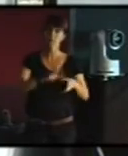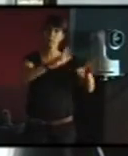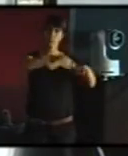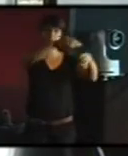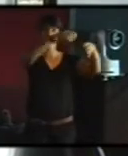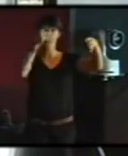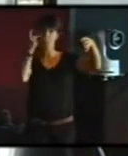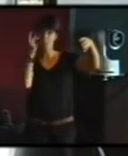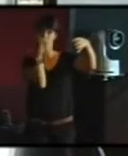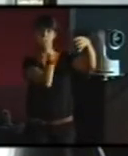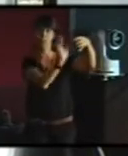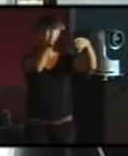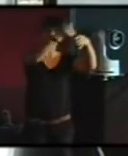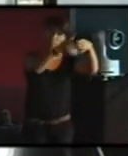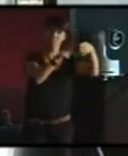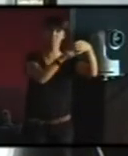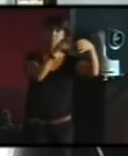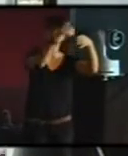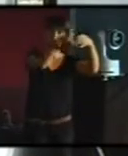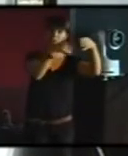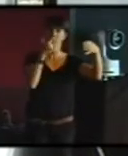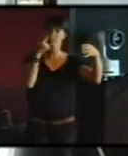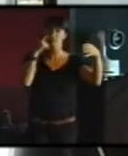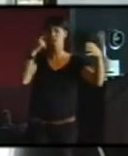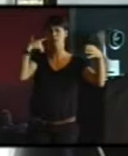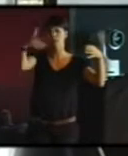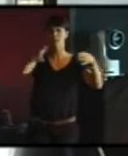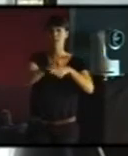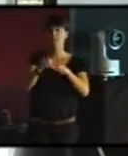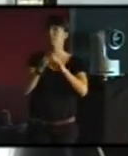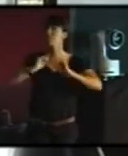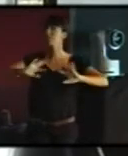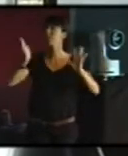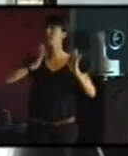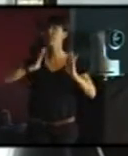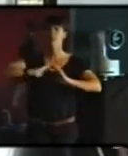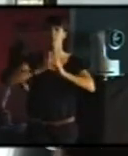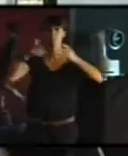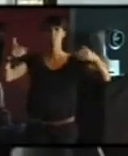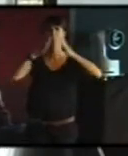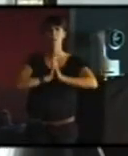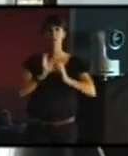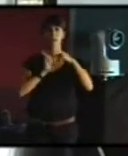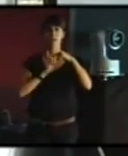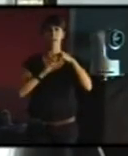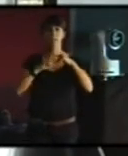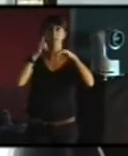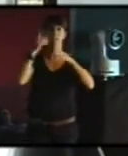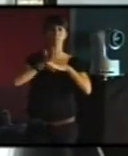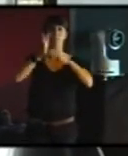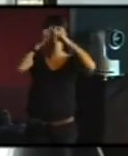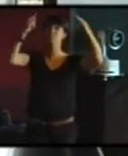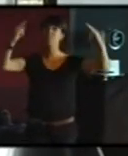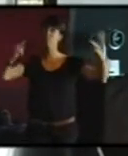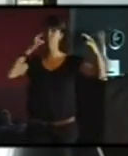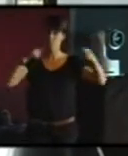intérieur, puisqu'à l'intérieur, c'est comme une grande nef, une sorte de cathédrale en bois dans laquelle on va rentrer, qui va faire un paysage. Ben, tout